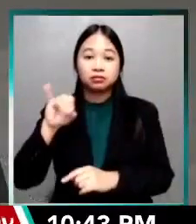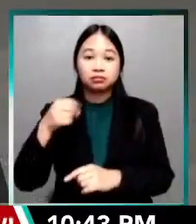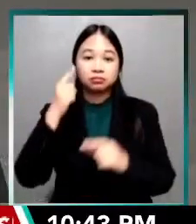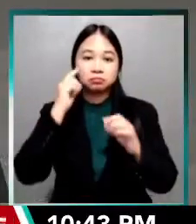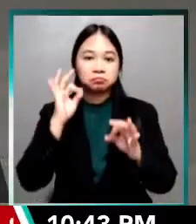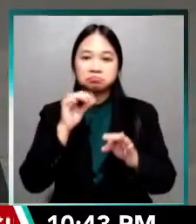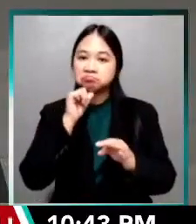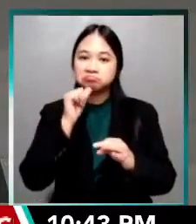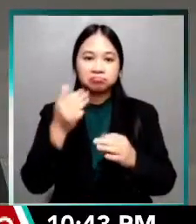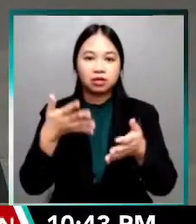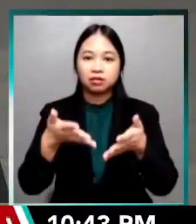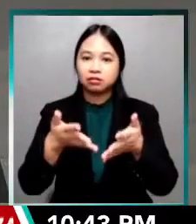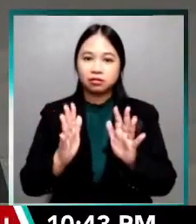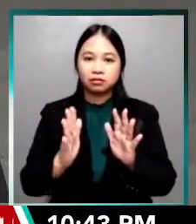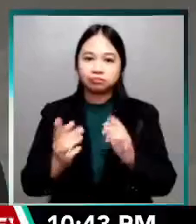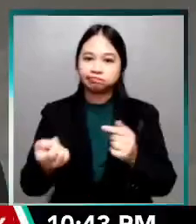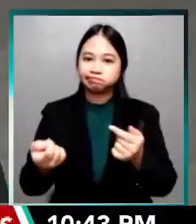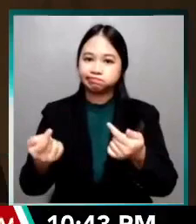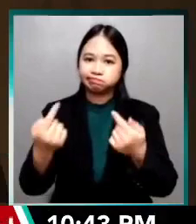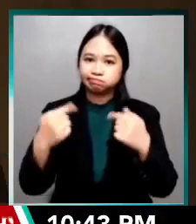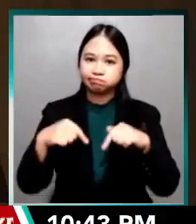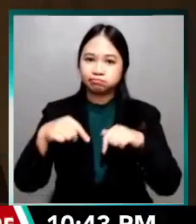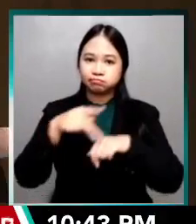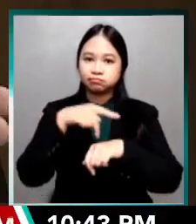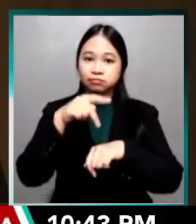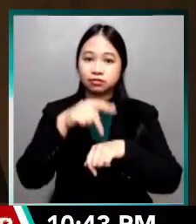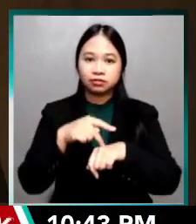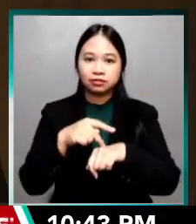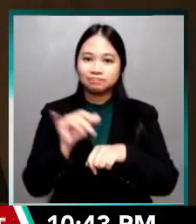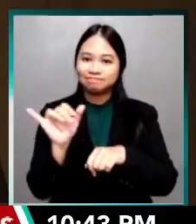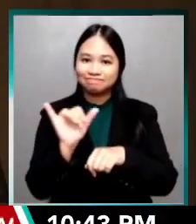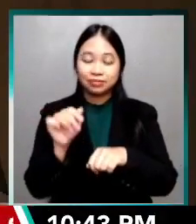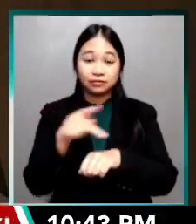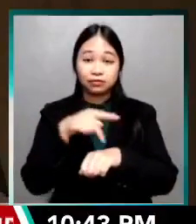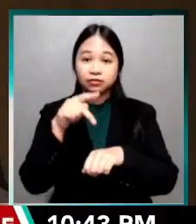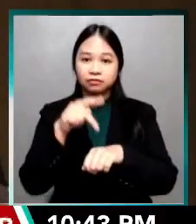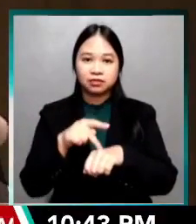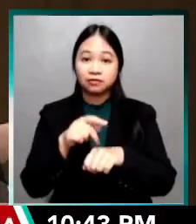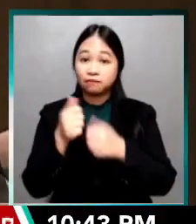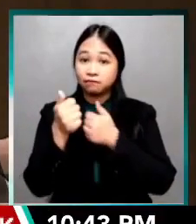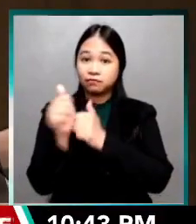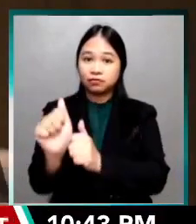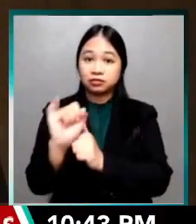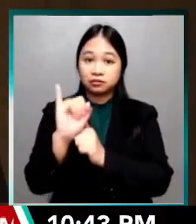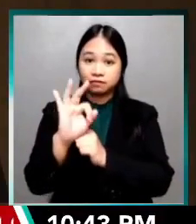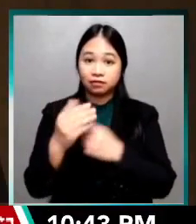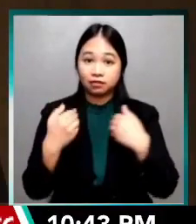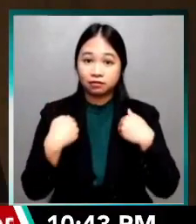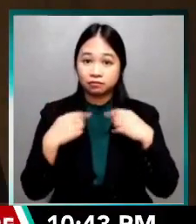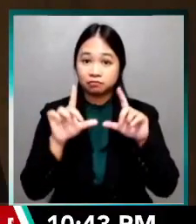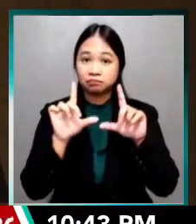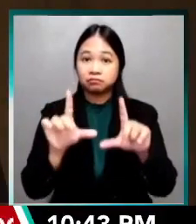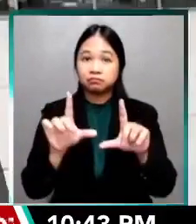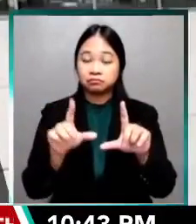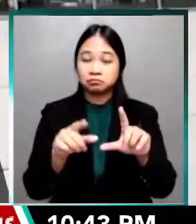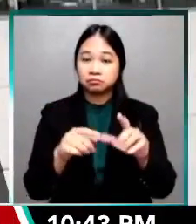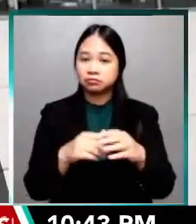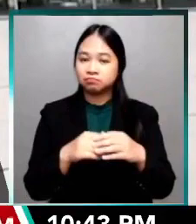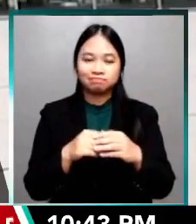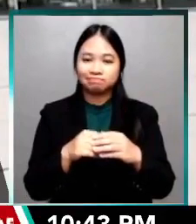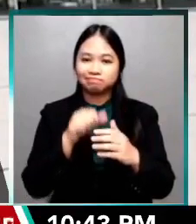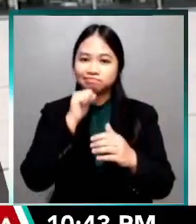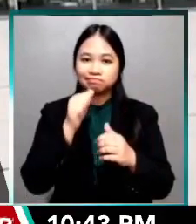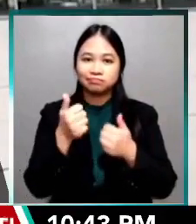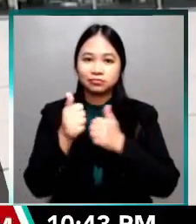prosecutors. Hindi rin daw susunod ang Pilipinas sakaling maglabas ng arrest warrants ang ICC. 2019 nang kumalas ang Pilipinas sa